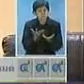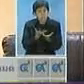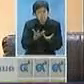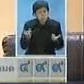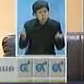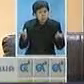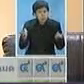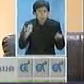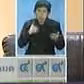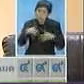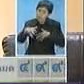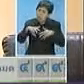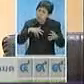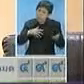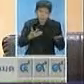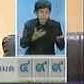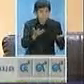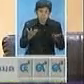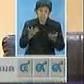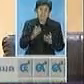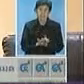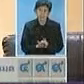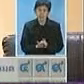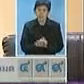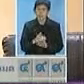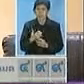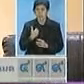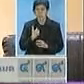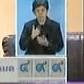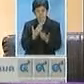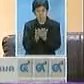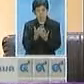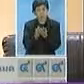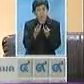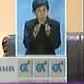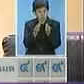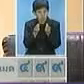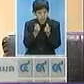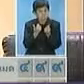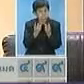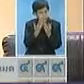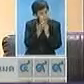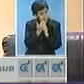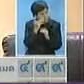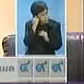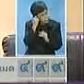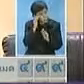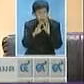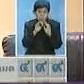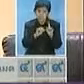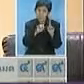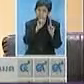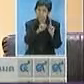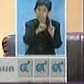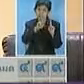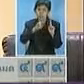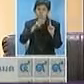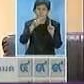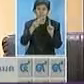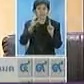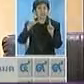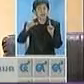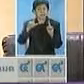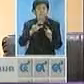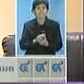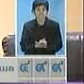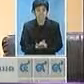จะเกิดต่อพี่น้องประชาชนอีกก็จึงตั้งตัวเลขกลมๆเอาไว้120,000 ล้านผ